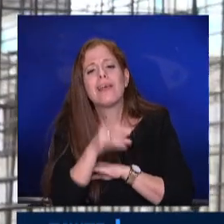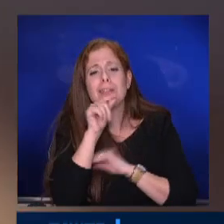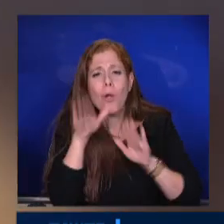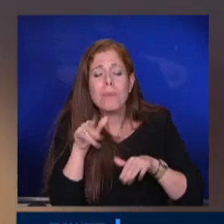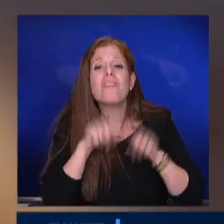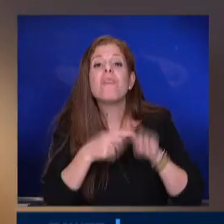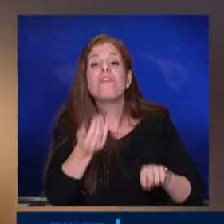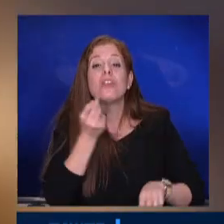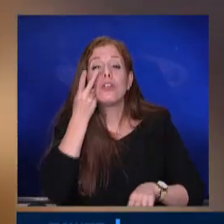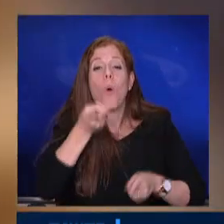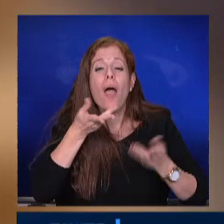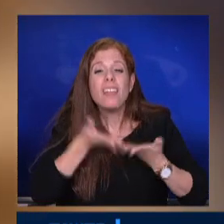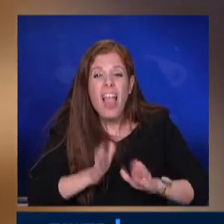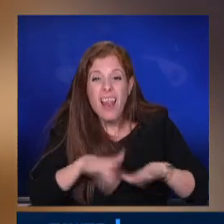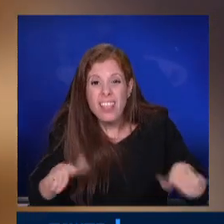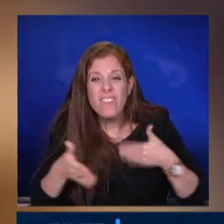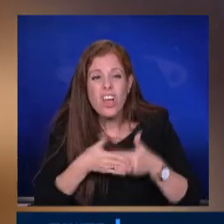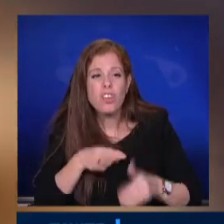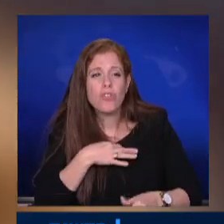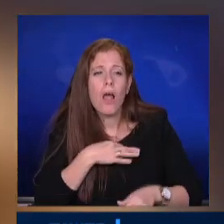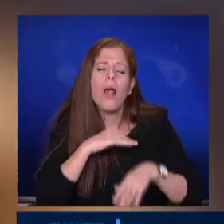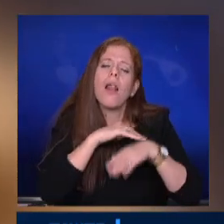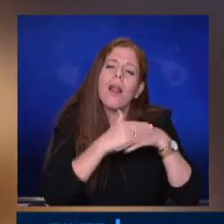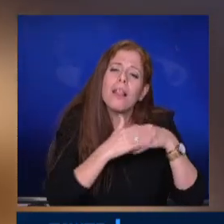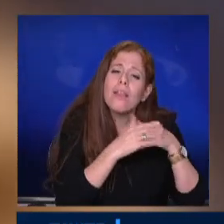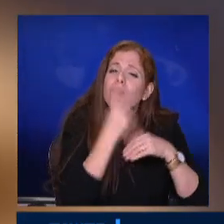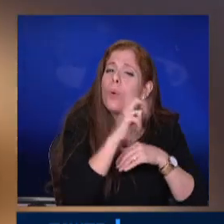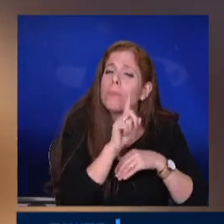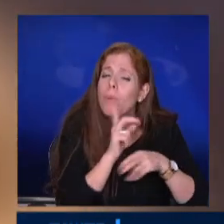הילדים והאישה, ללטף אותם, לראות מי חולה,